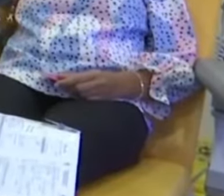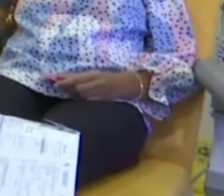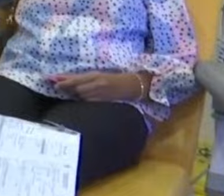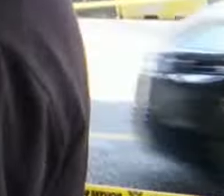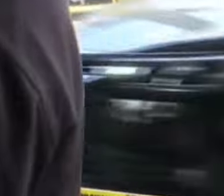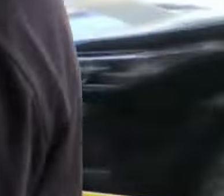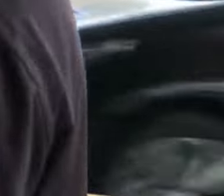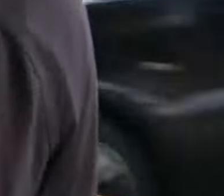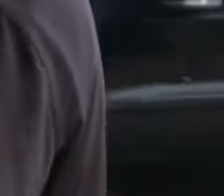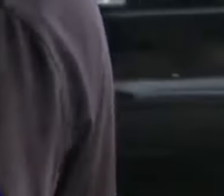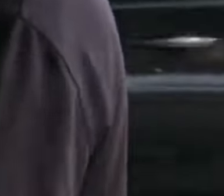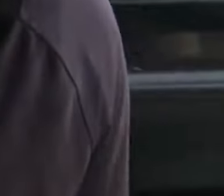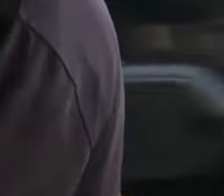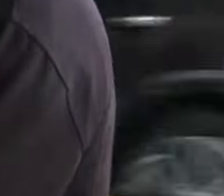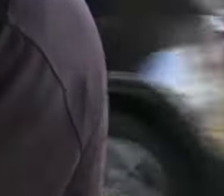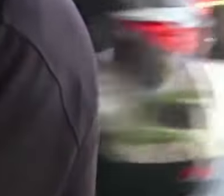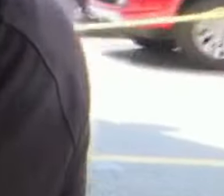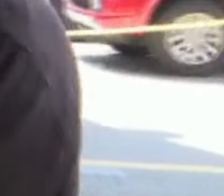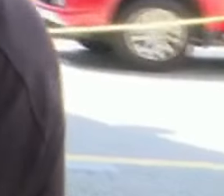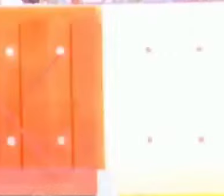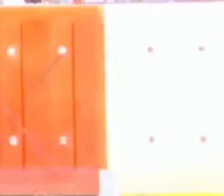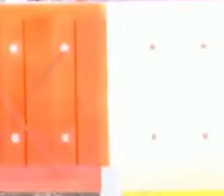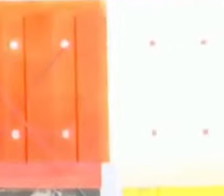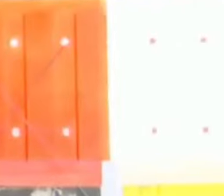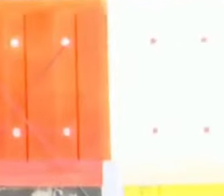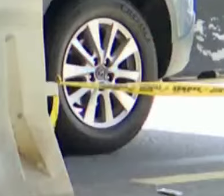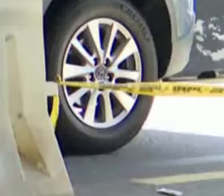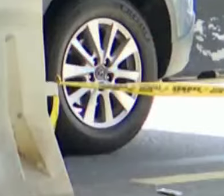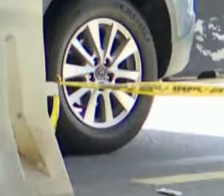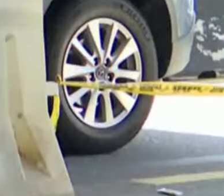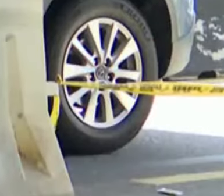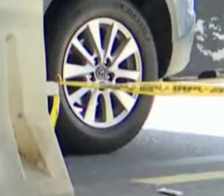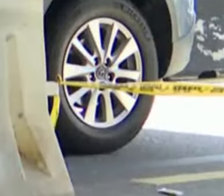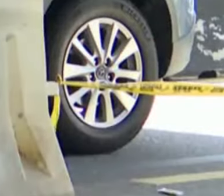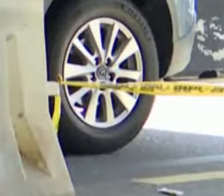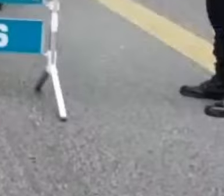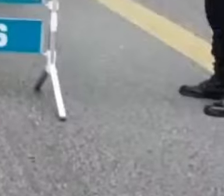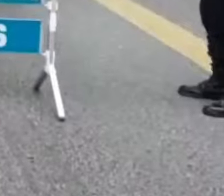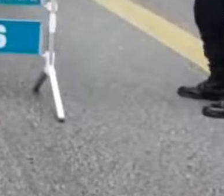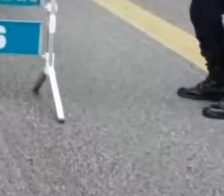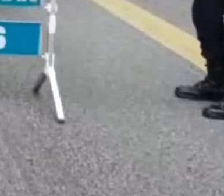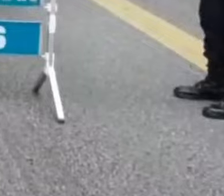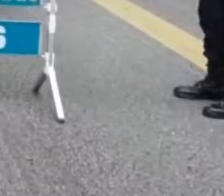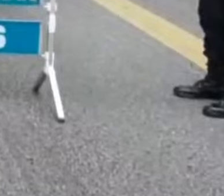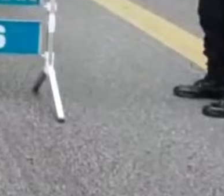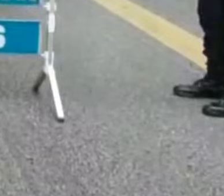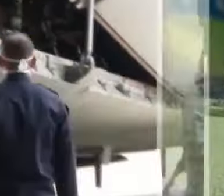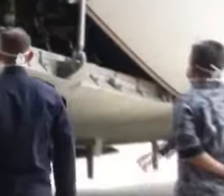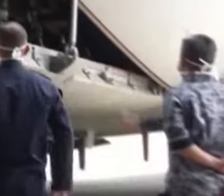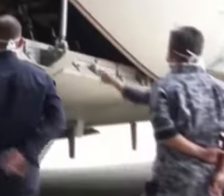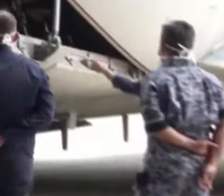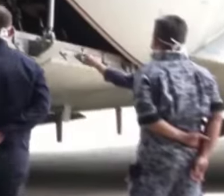Pemusaraan Perkhidmatan Awam SSPA gantikan SSM berkuat kuasa 1 Disember ini.